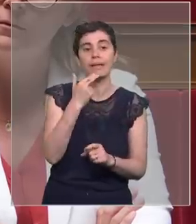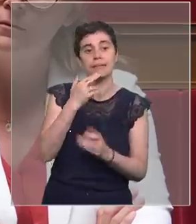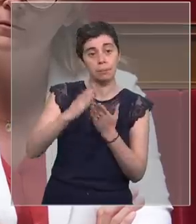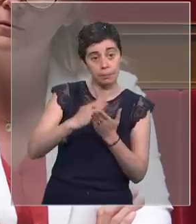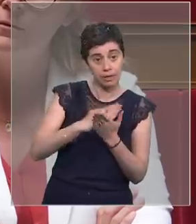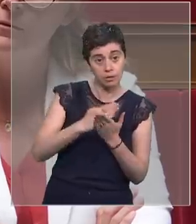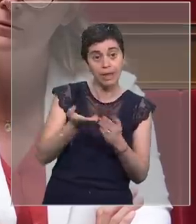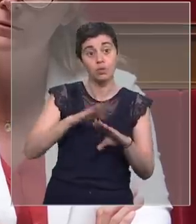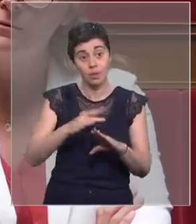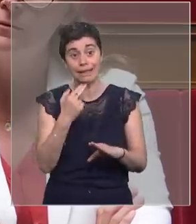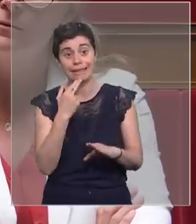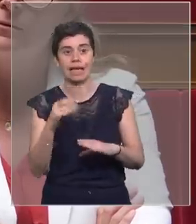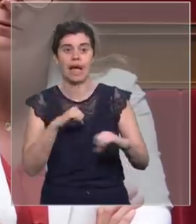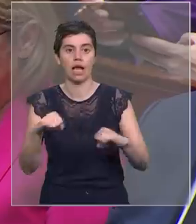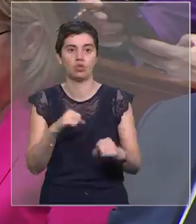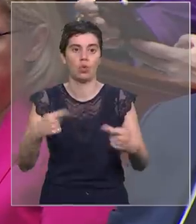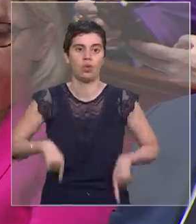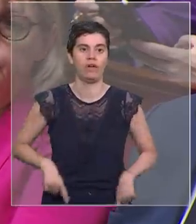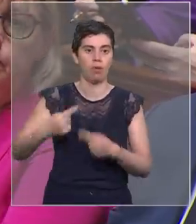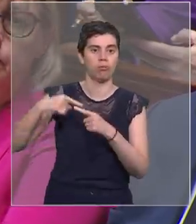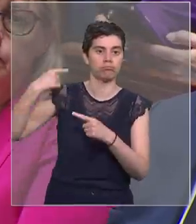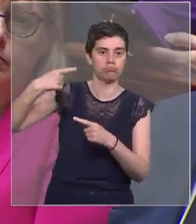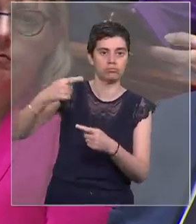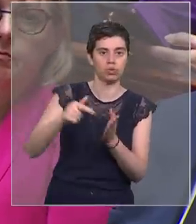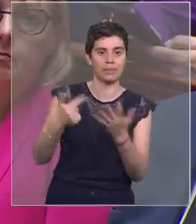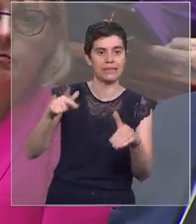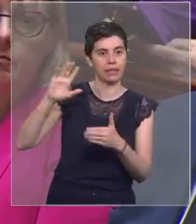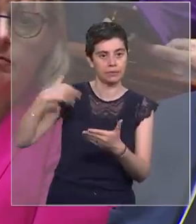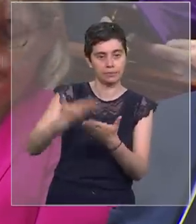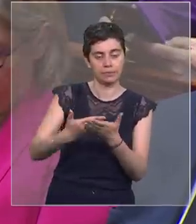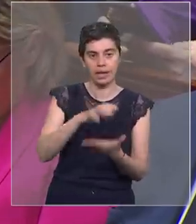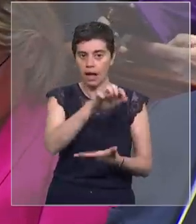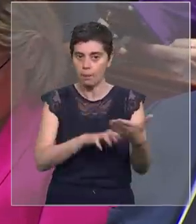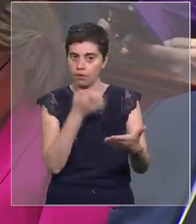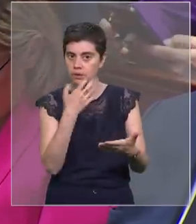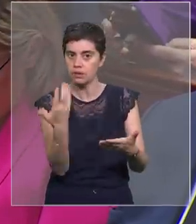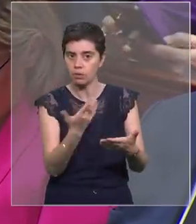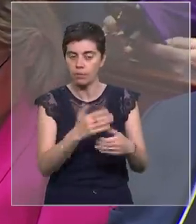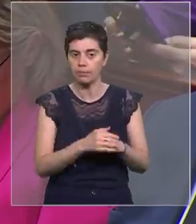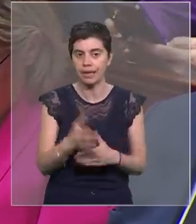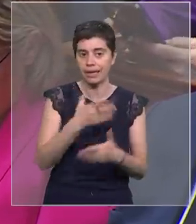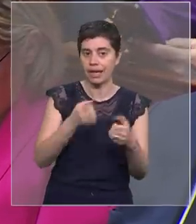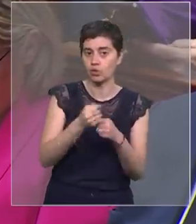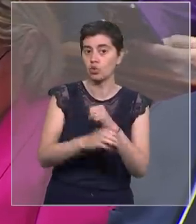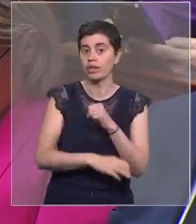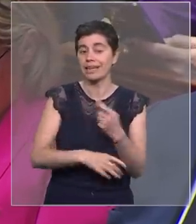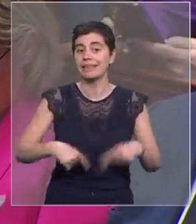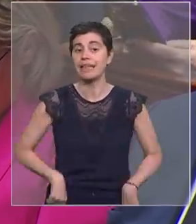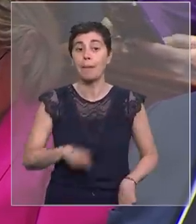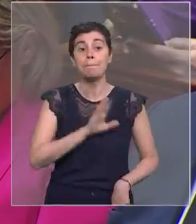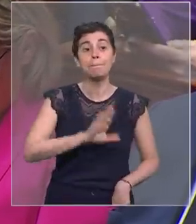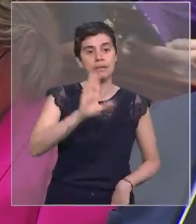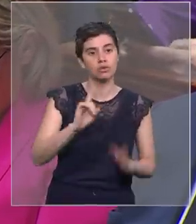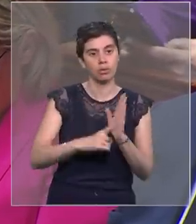sur la qualité de l'action des gouvernements depuis 2017. Le rapport souligne bien sûr la création d'un secrétariat d'État dédié à ça,